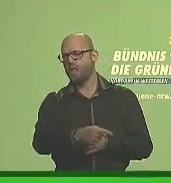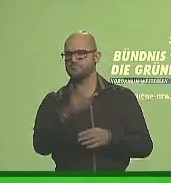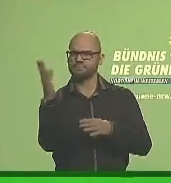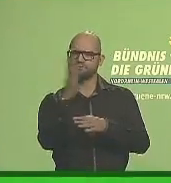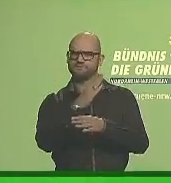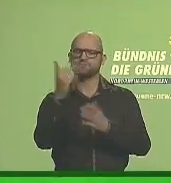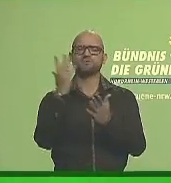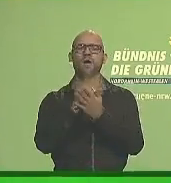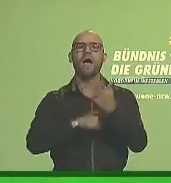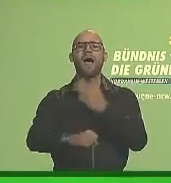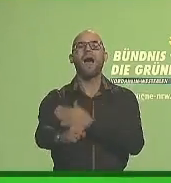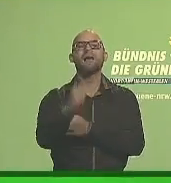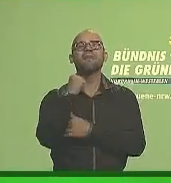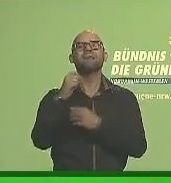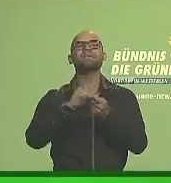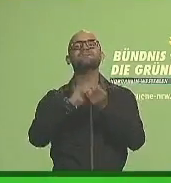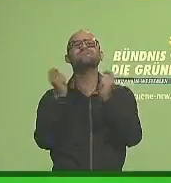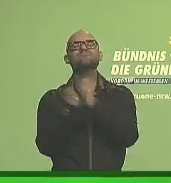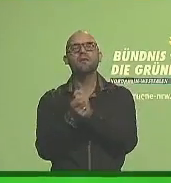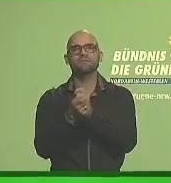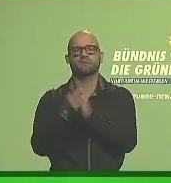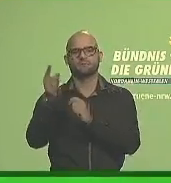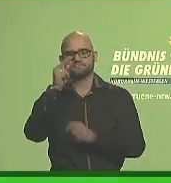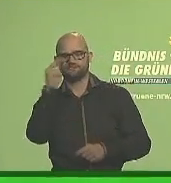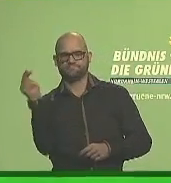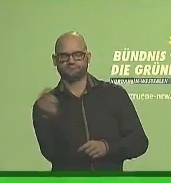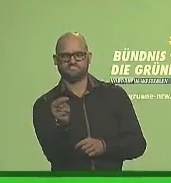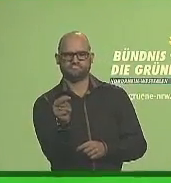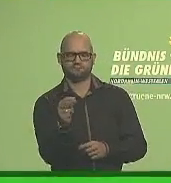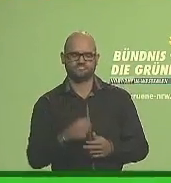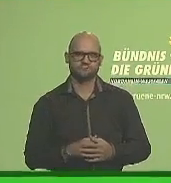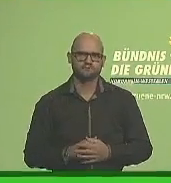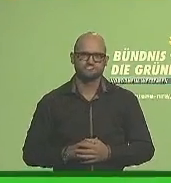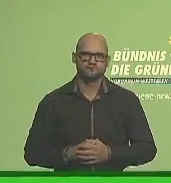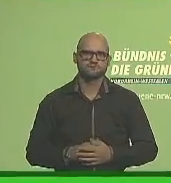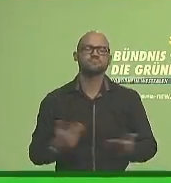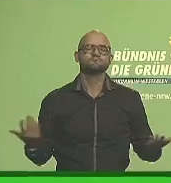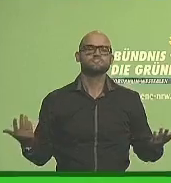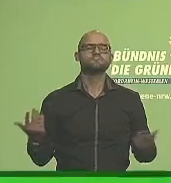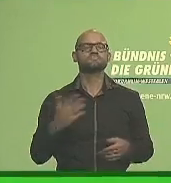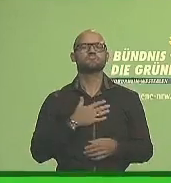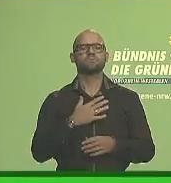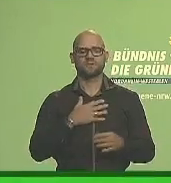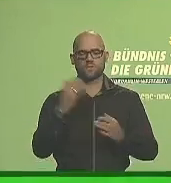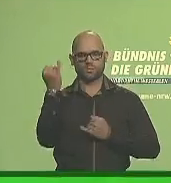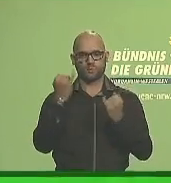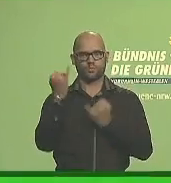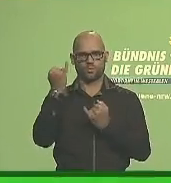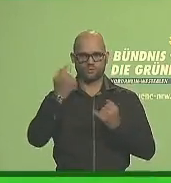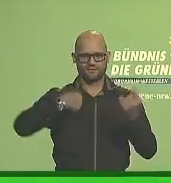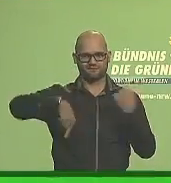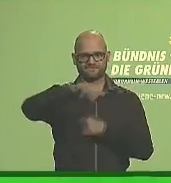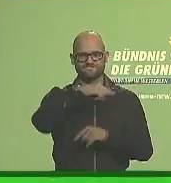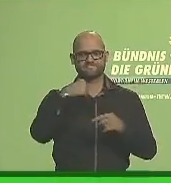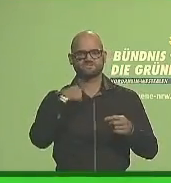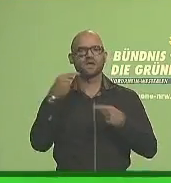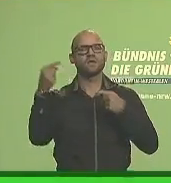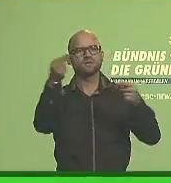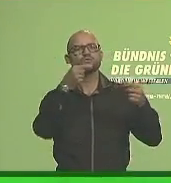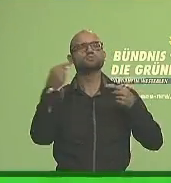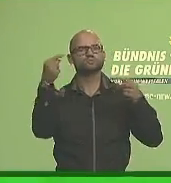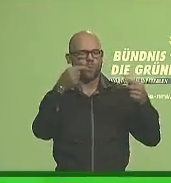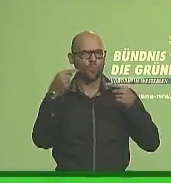Blick auf die Energiewende, der eben auch dazugehört. Und Grüne zeichnen sich in ihrer Diskussion, finde ich, immer dadurch aus, dass